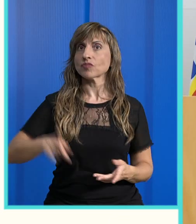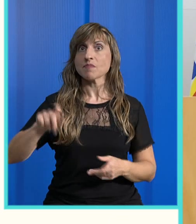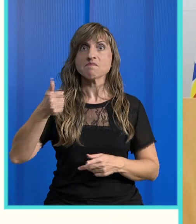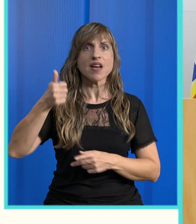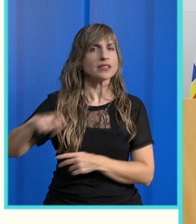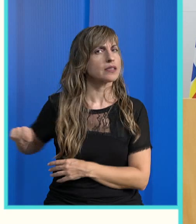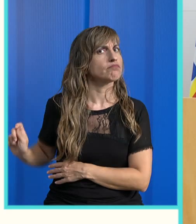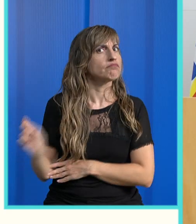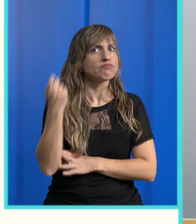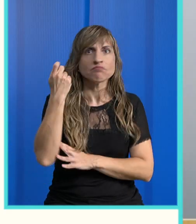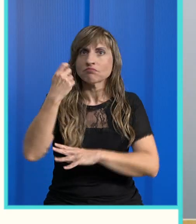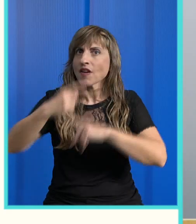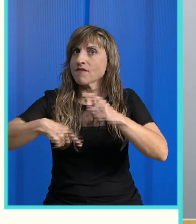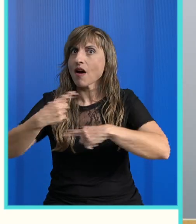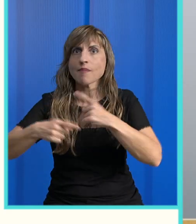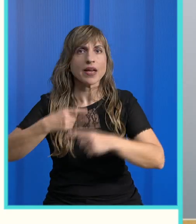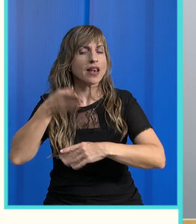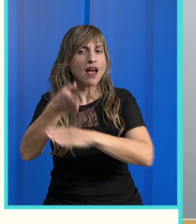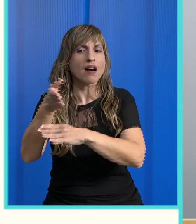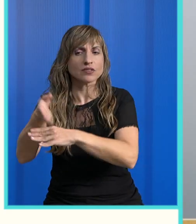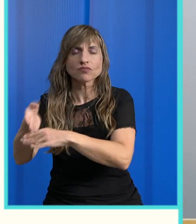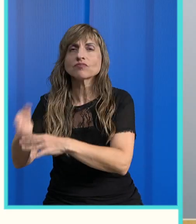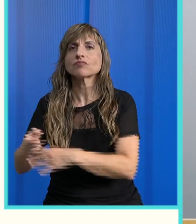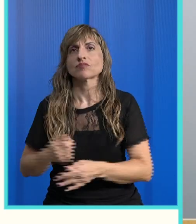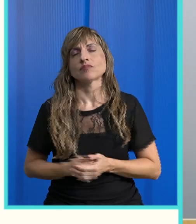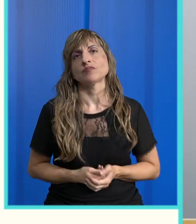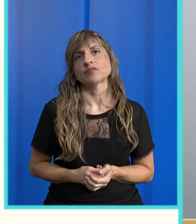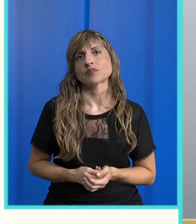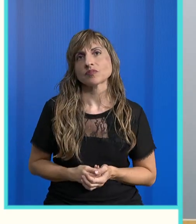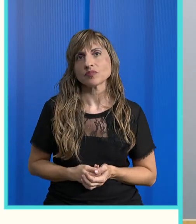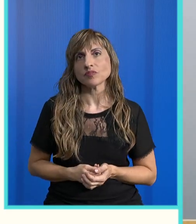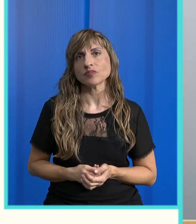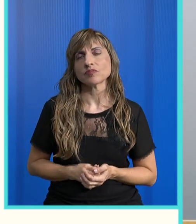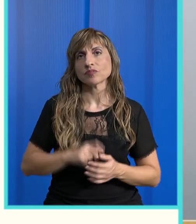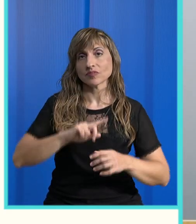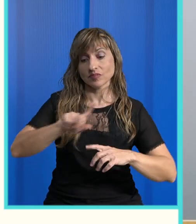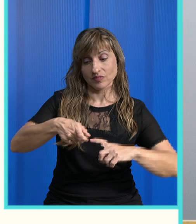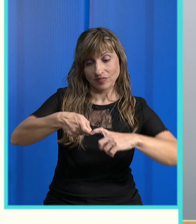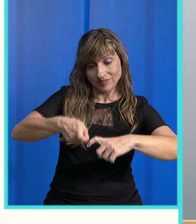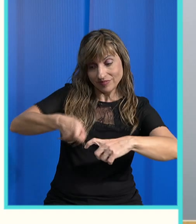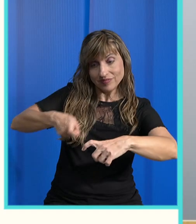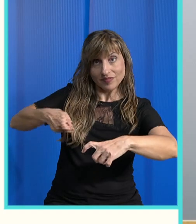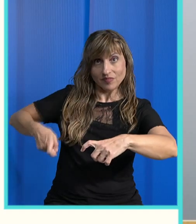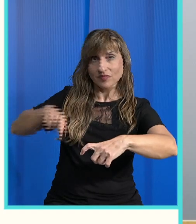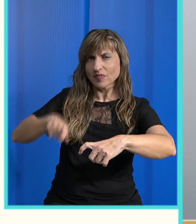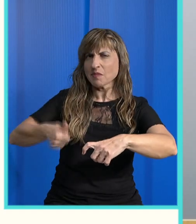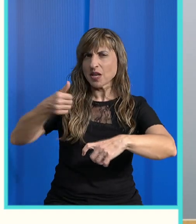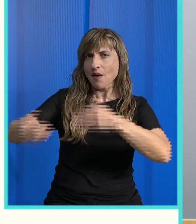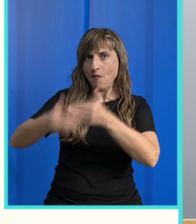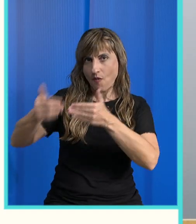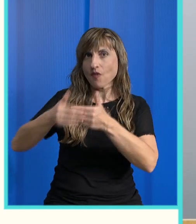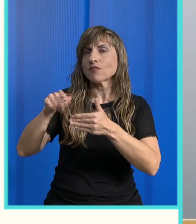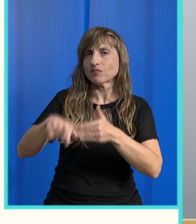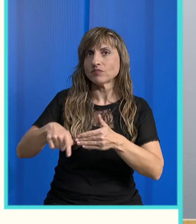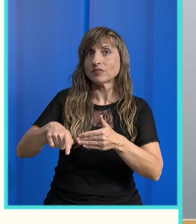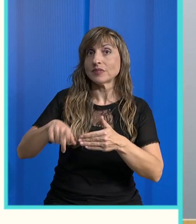èxit entre les famílies. Poder orientar-ho cap a aquelles eslores que les tendències estan marcades i no només les